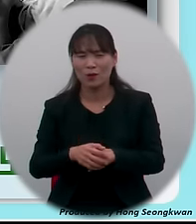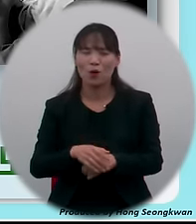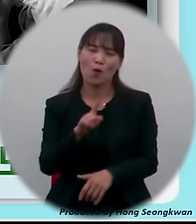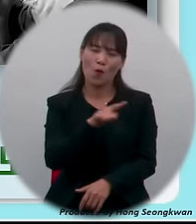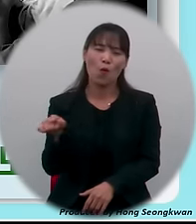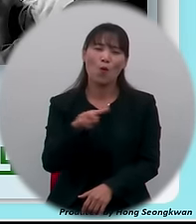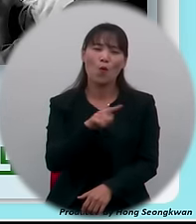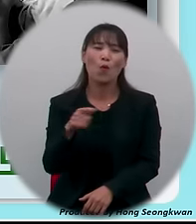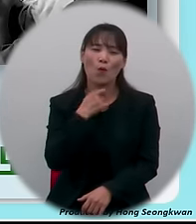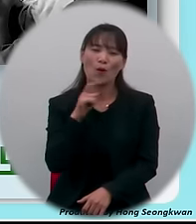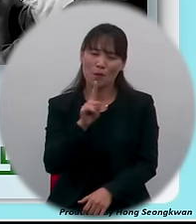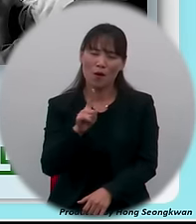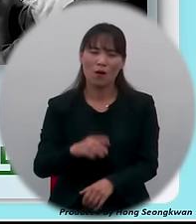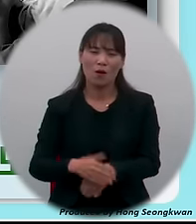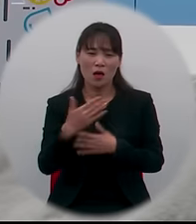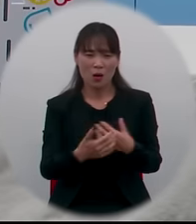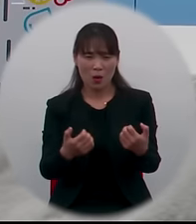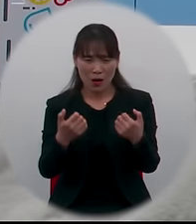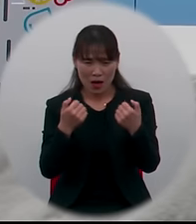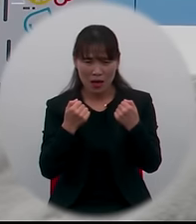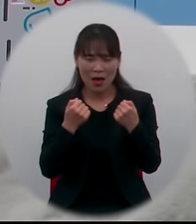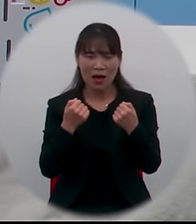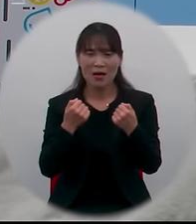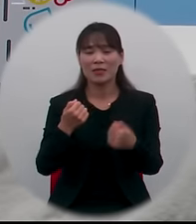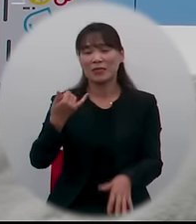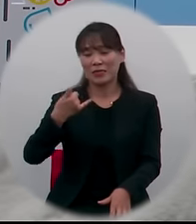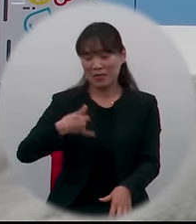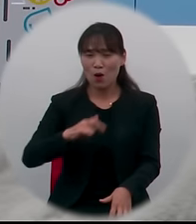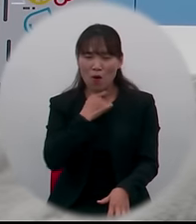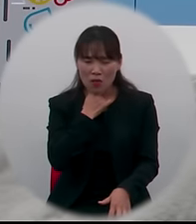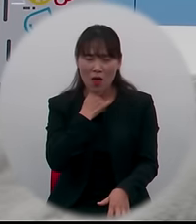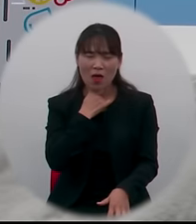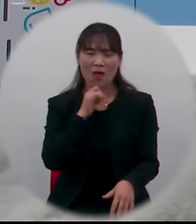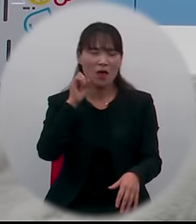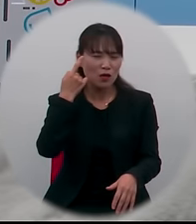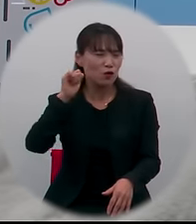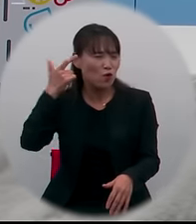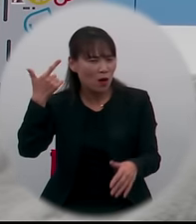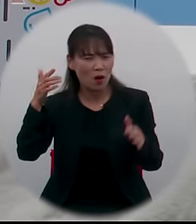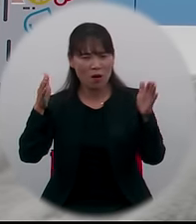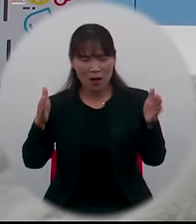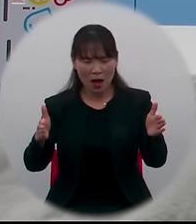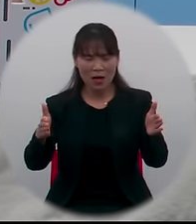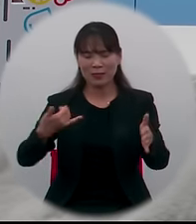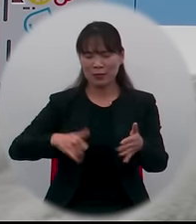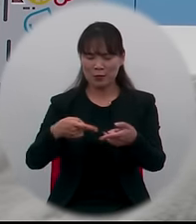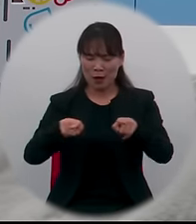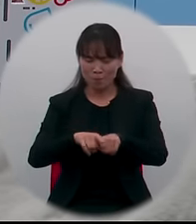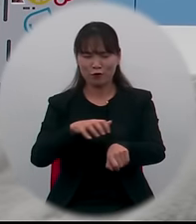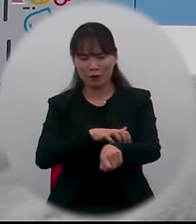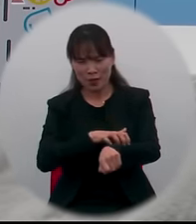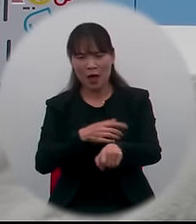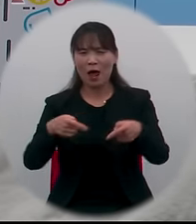겁니다 어떤 자녀의 인생을 원하세요네 건강한 자녀를 원하시면 1개월에서 6개월 자녀들과 함께